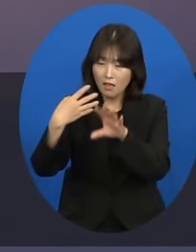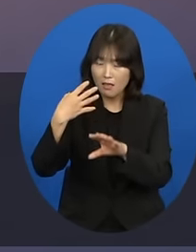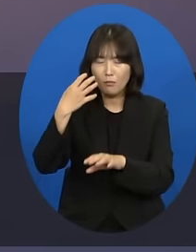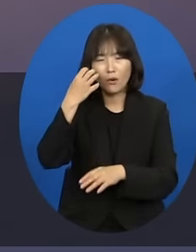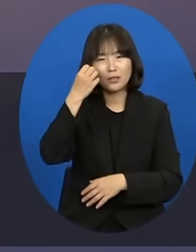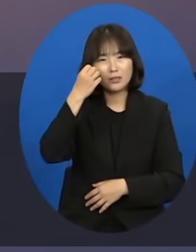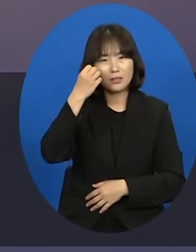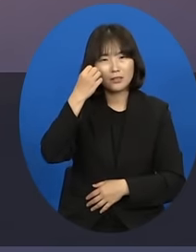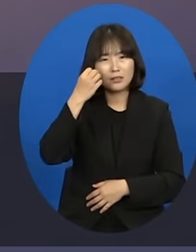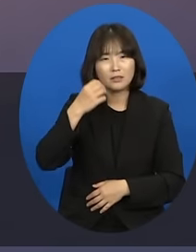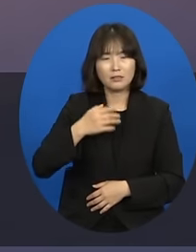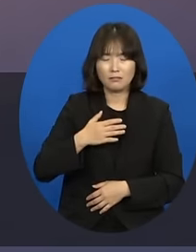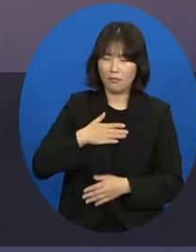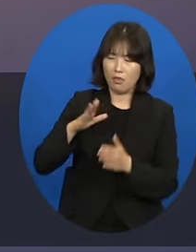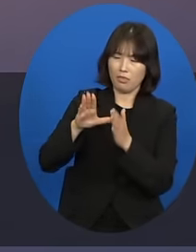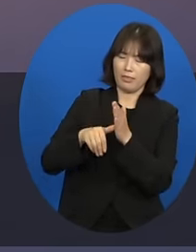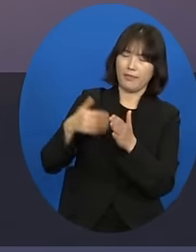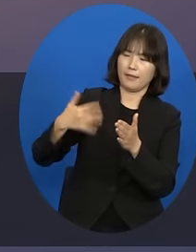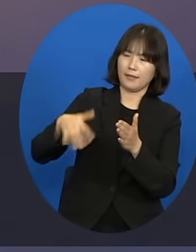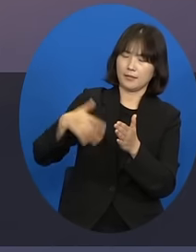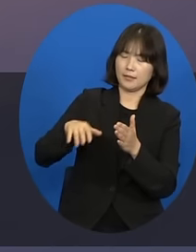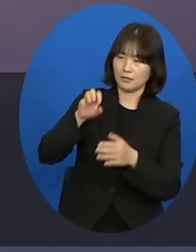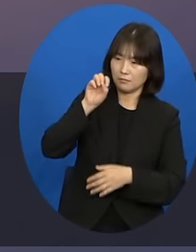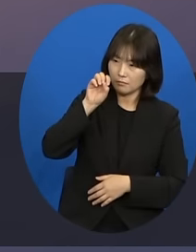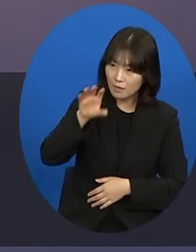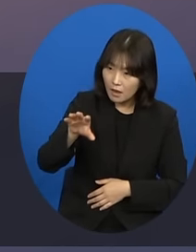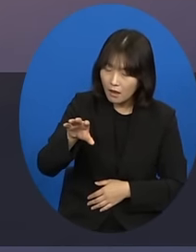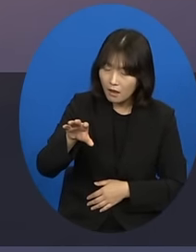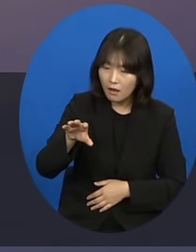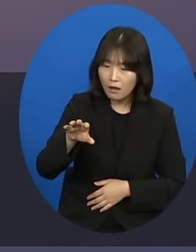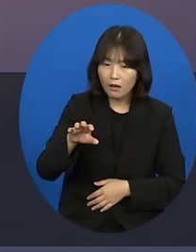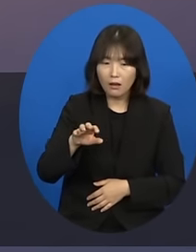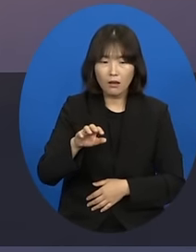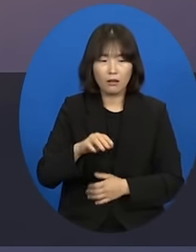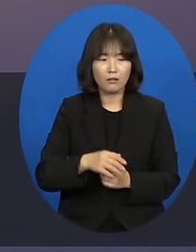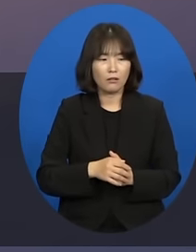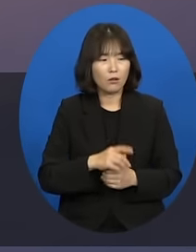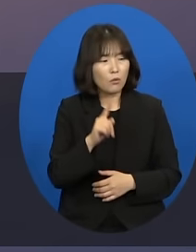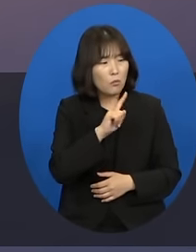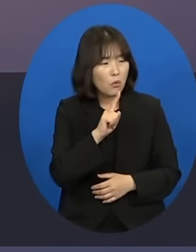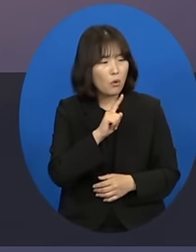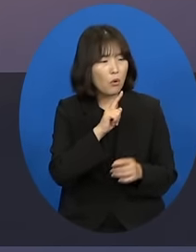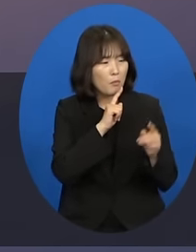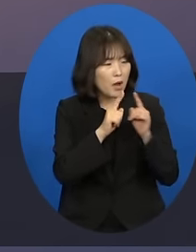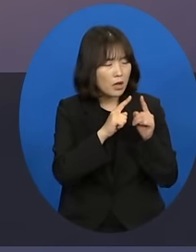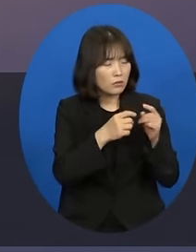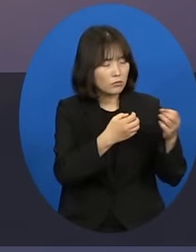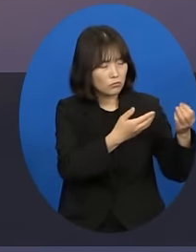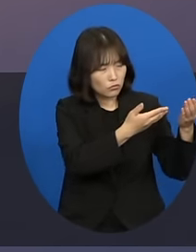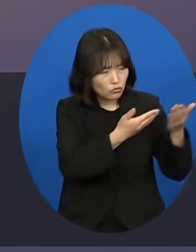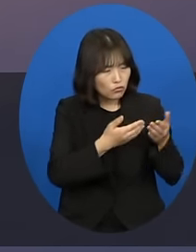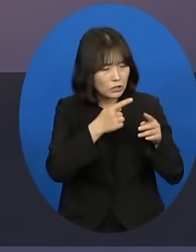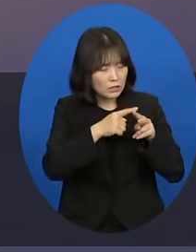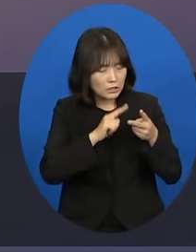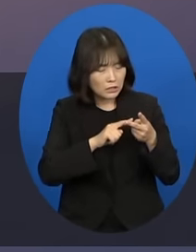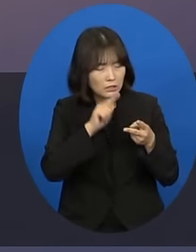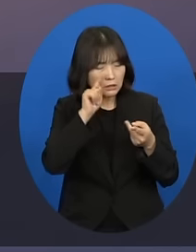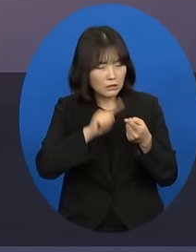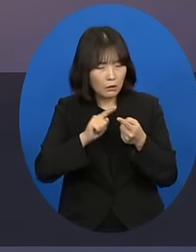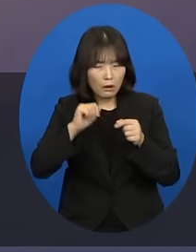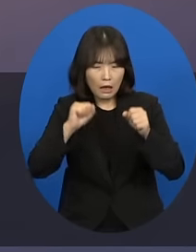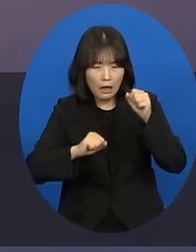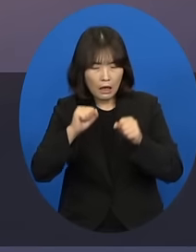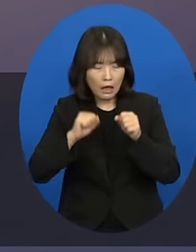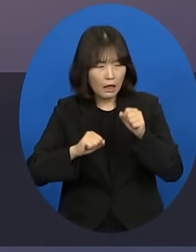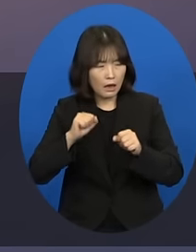내 때가 이르지 아니하였나이다 했더니 무엇을 말씀하시든지 그대로 행하라. 무슨 서로 딴 데